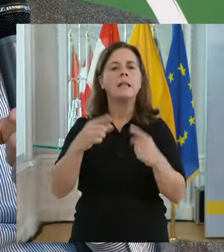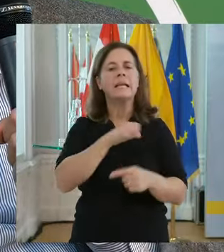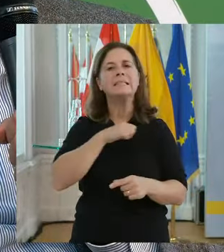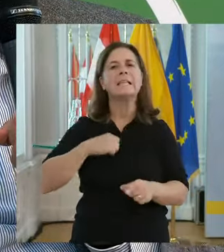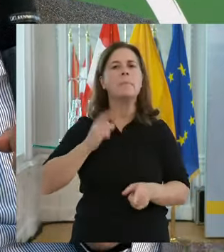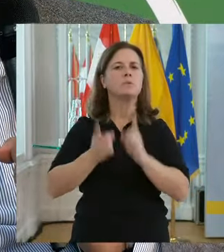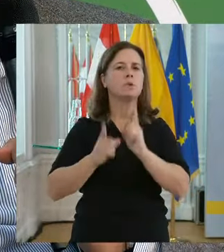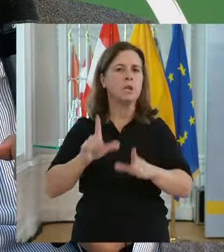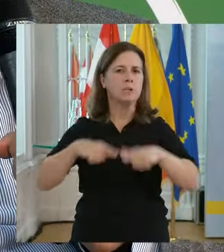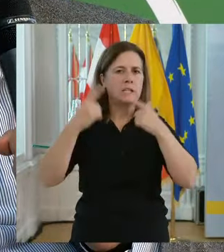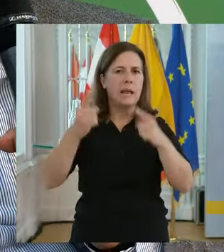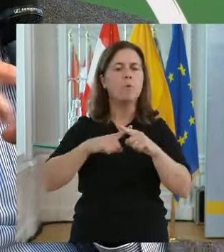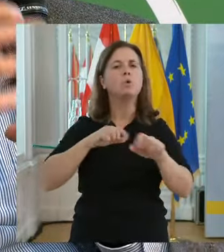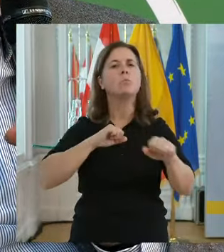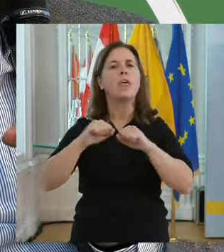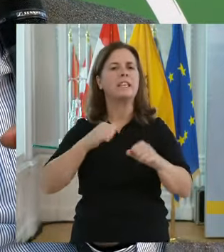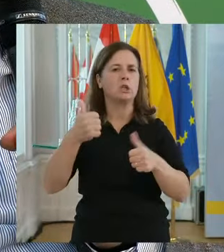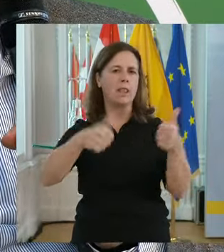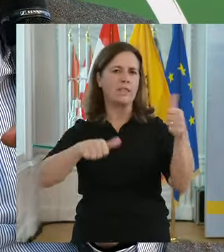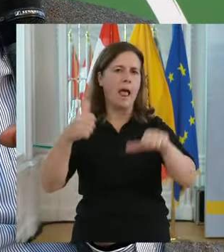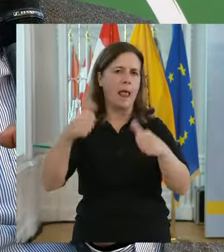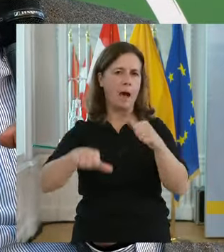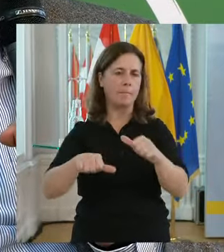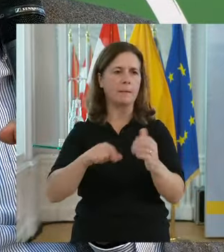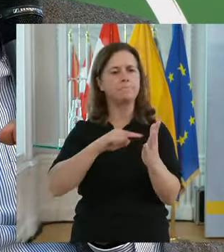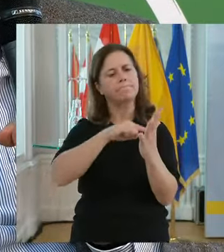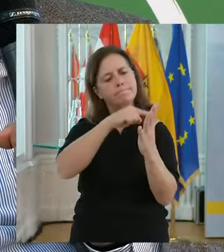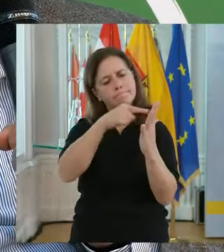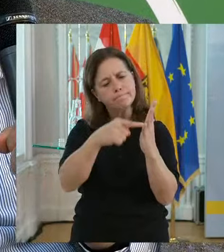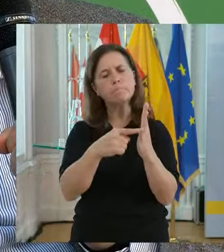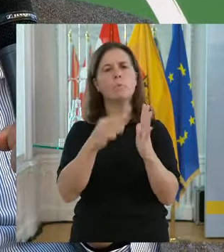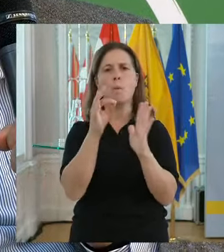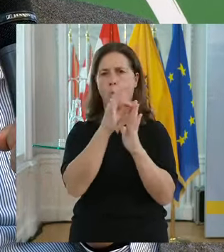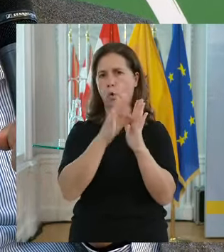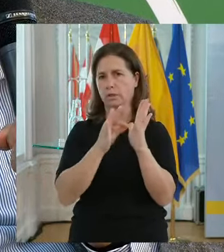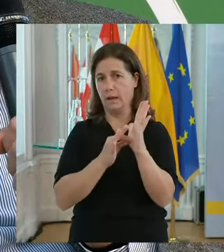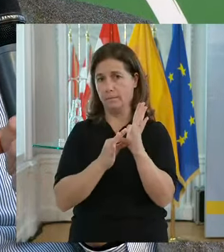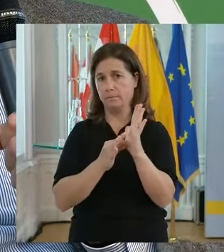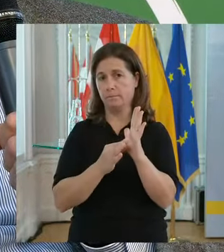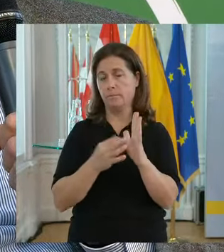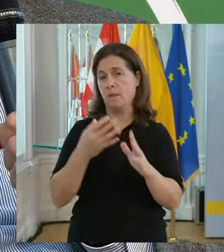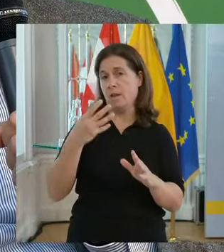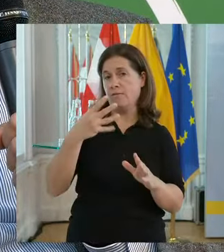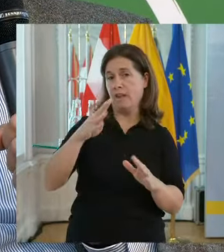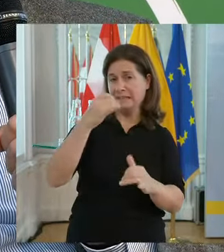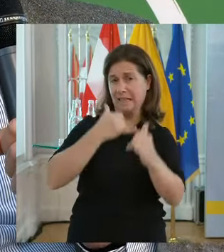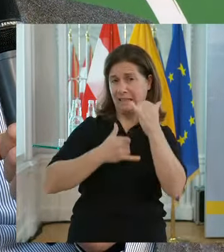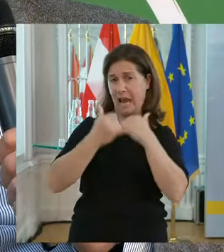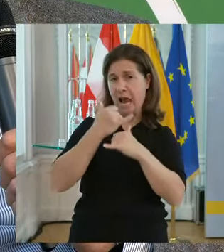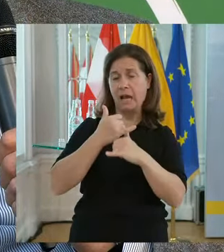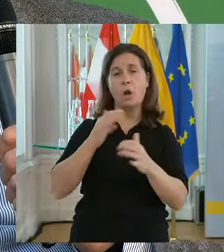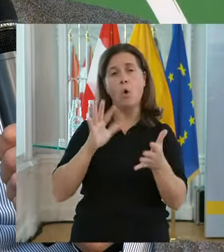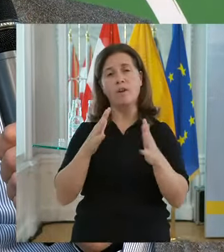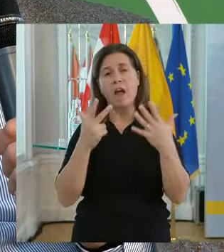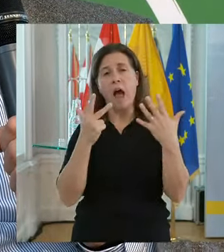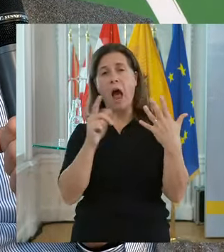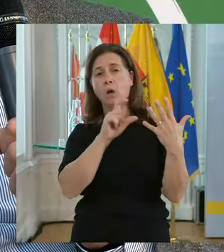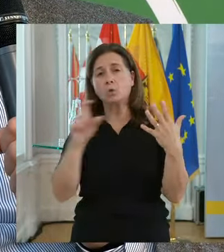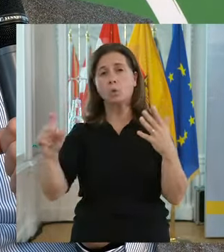selbstbestimmtes Leben und politische Teilhabe. Das sind die wesentlichen Aspekte. Und wir haben in den letzten 14 Jahren 800